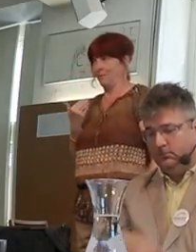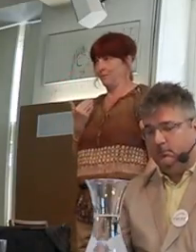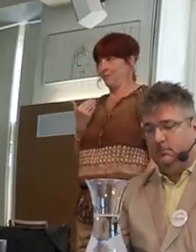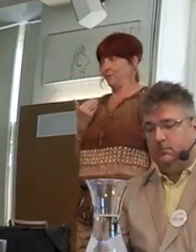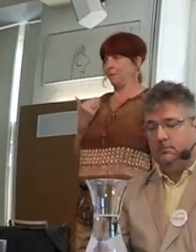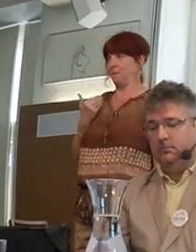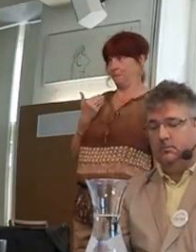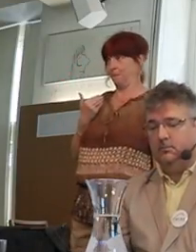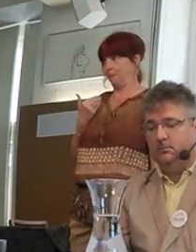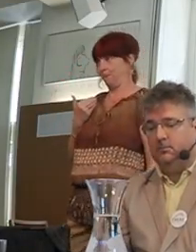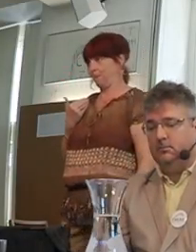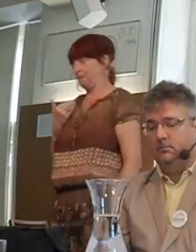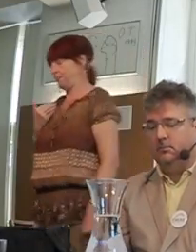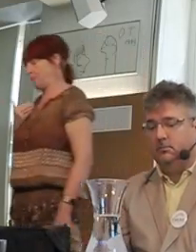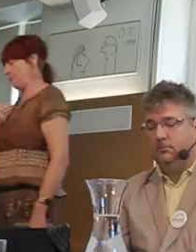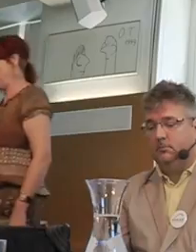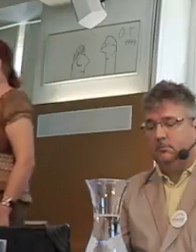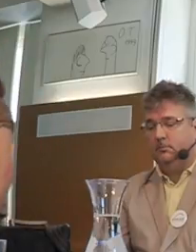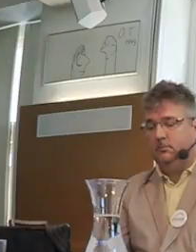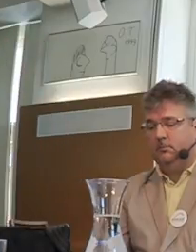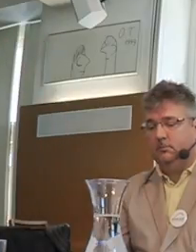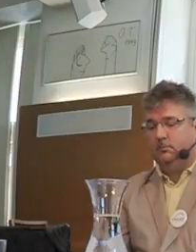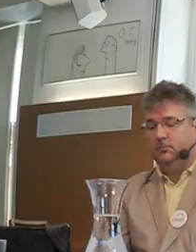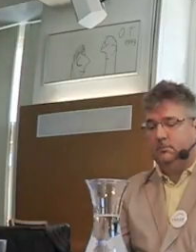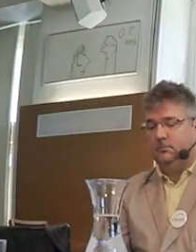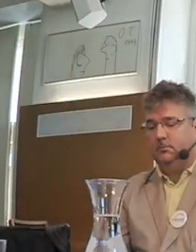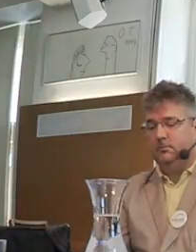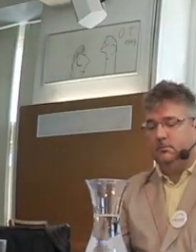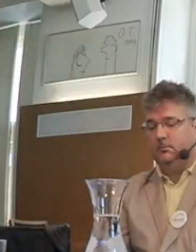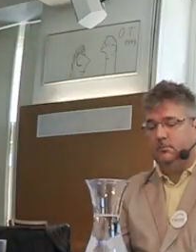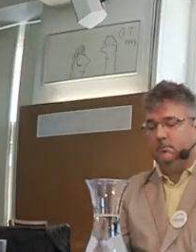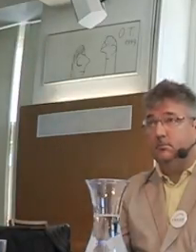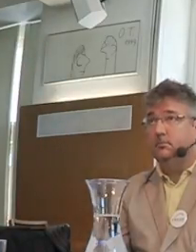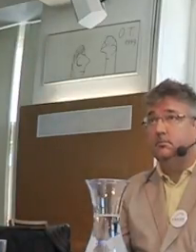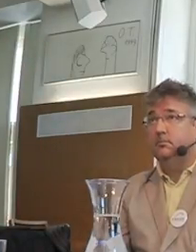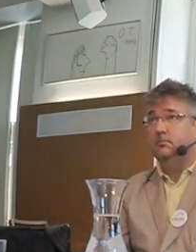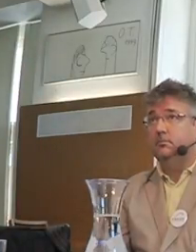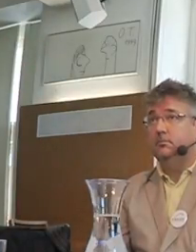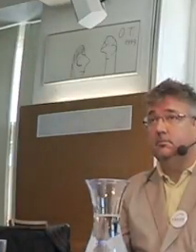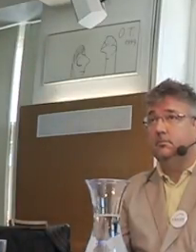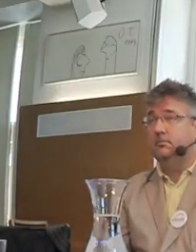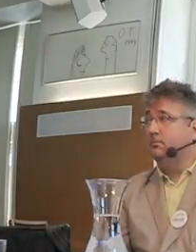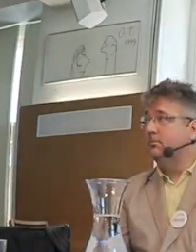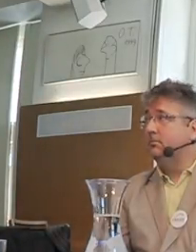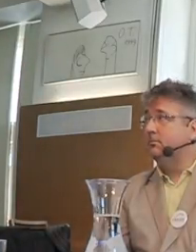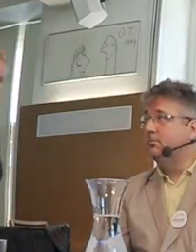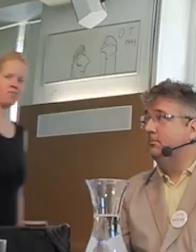Und Bereitschaft ist das eine und das andere ist sozusagen, wie kommt es zum Handeln. Jetzt muss man auf der anderen Seite ein gängiges Argument, das immer wieder gebracht